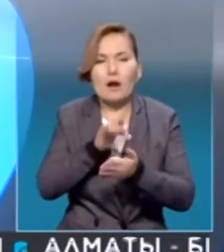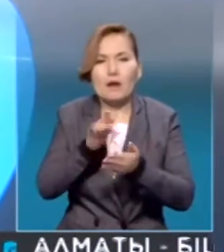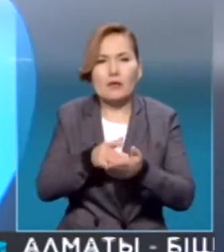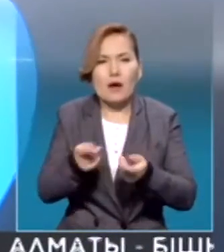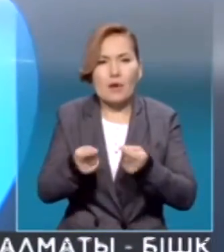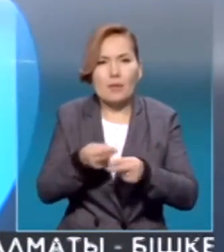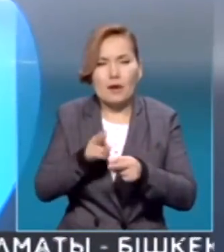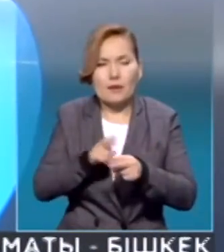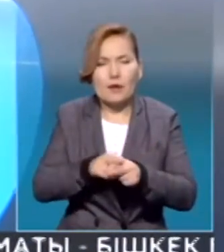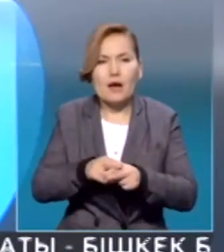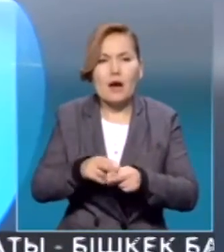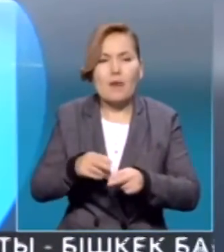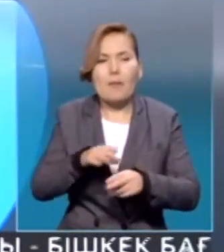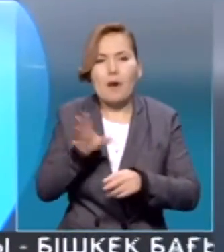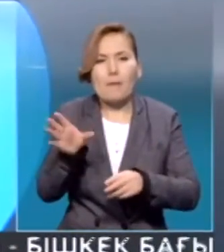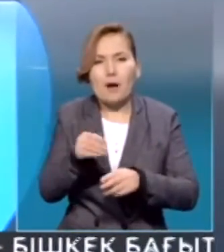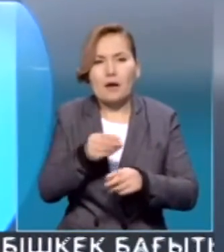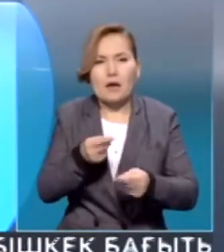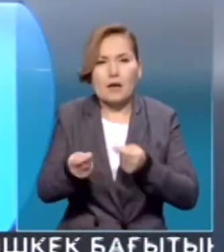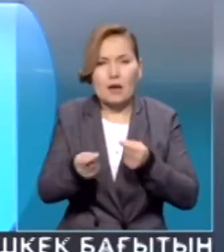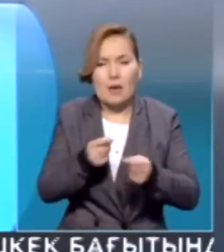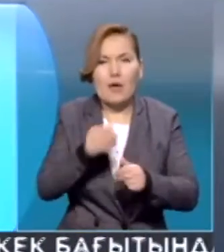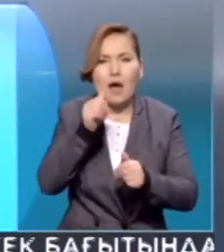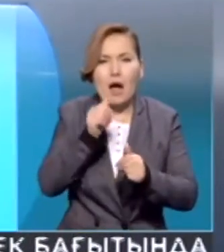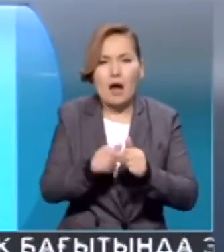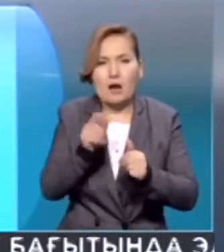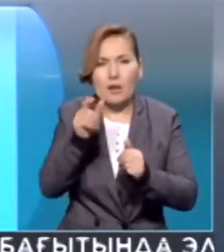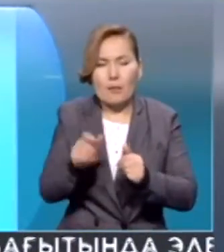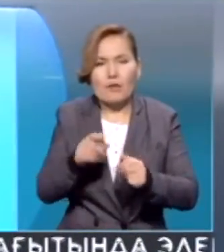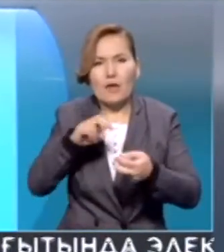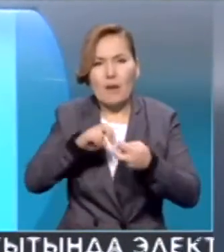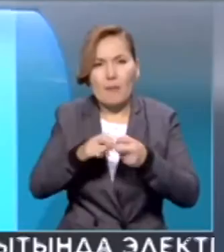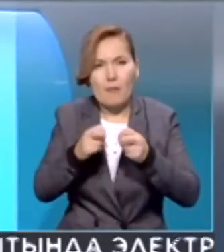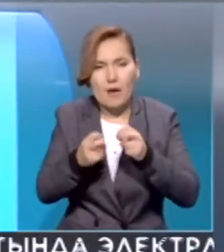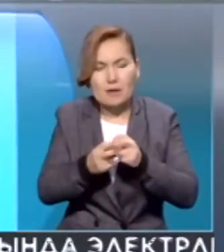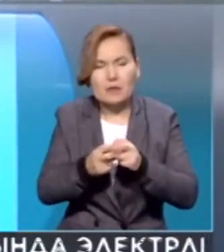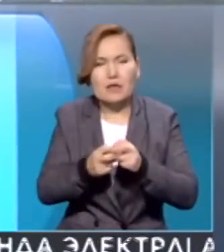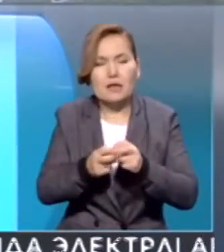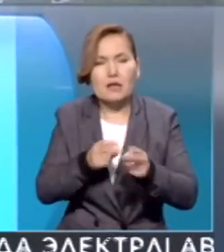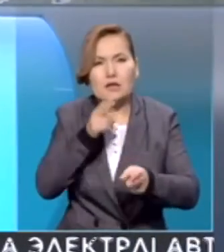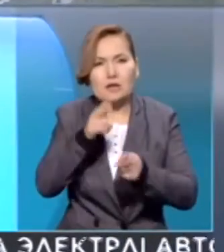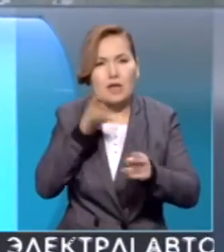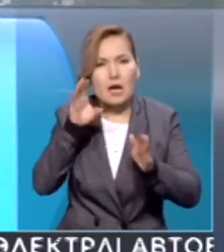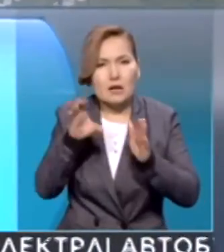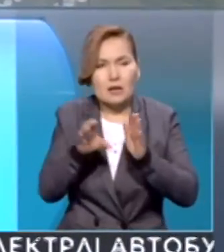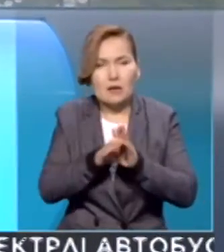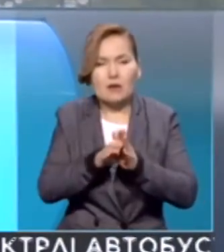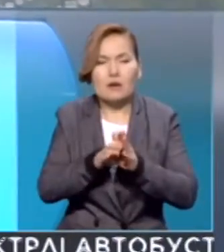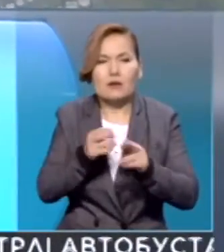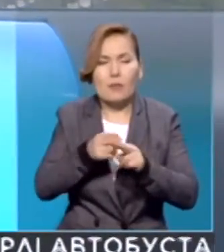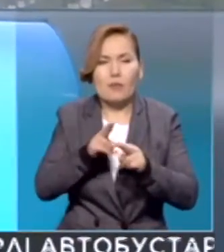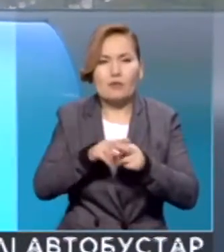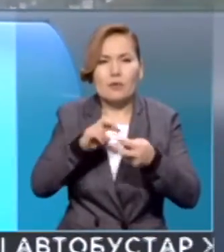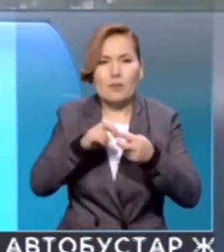басшысы әкімдікке қарасты барлық саланың жетекшілері мен әрбір тұрғынның мәселесін жеке тыңдап, оны шешу жолдарын